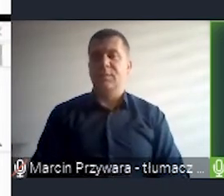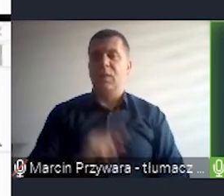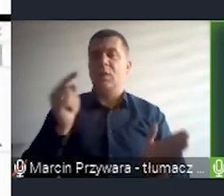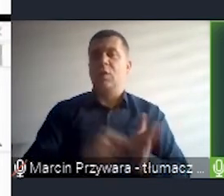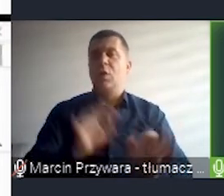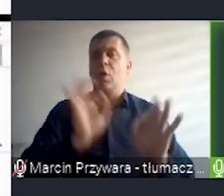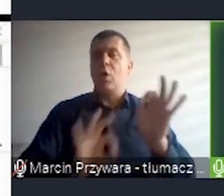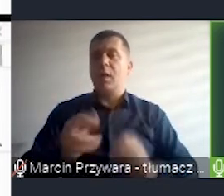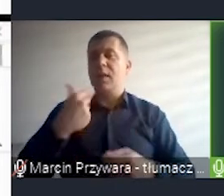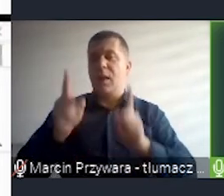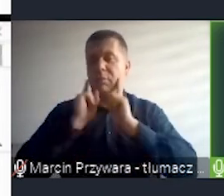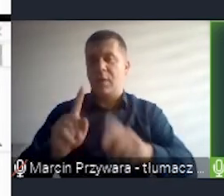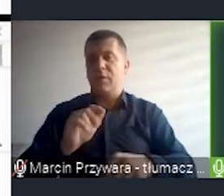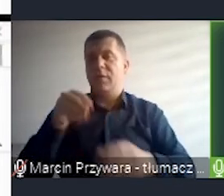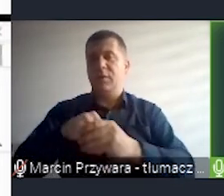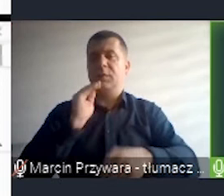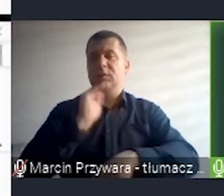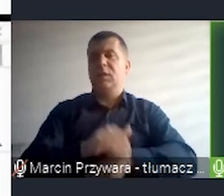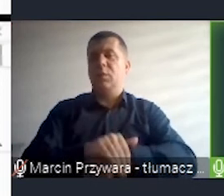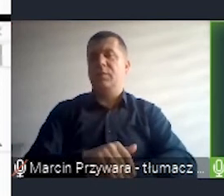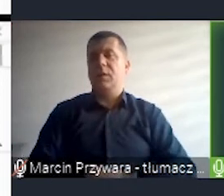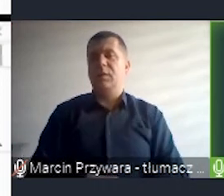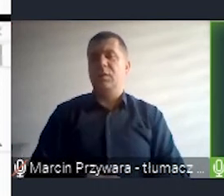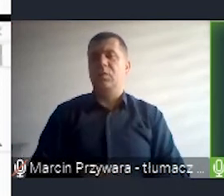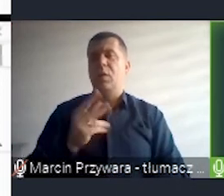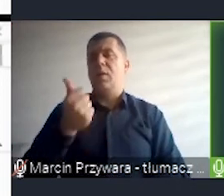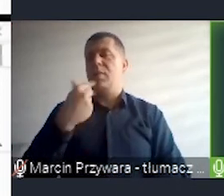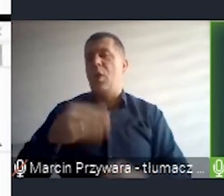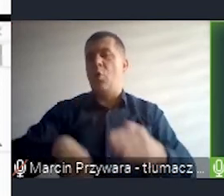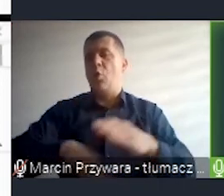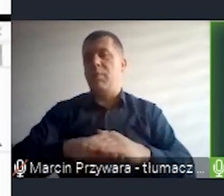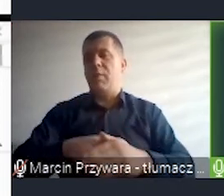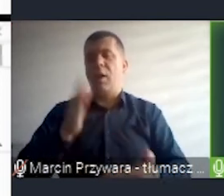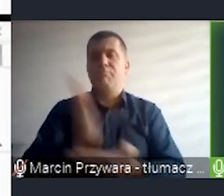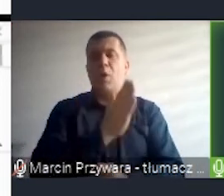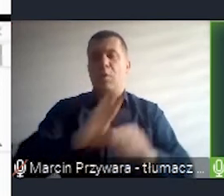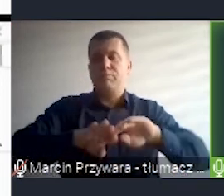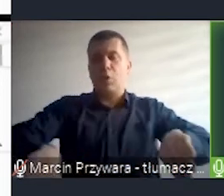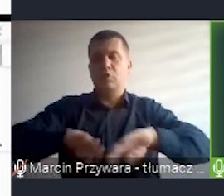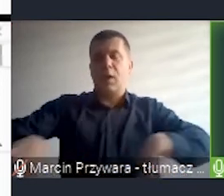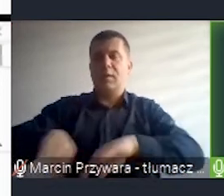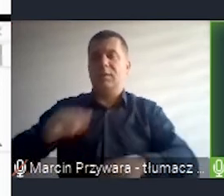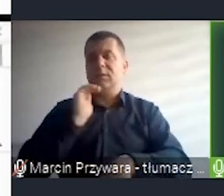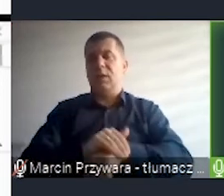dotycząca korekt i nieprawidłowości w zamówieniach to jest nieuprawnione dzielenie zamówień.